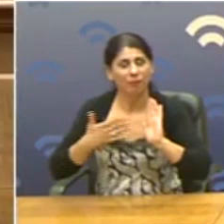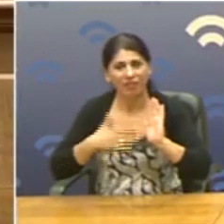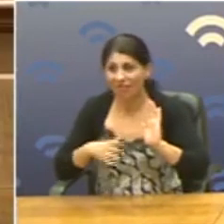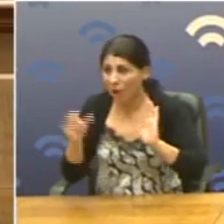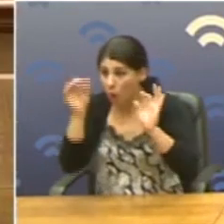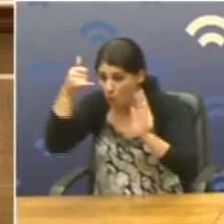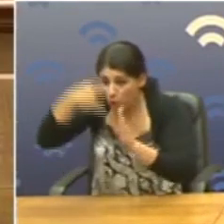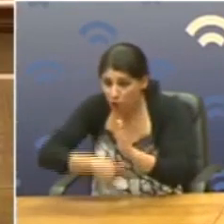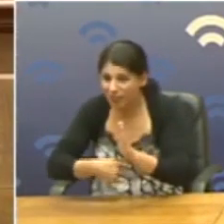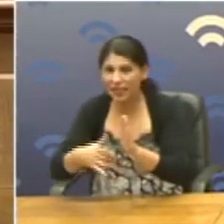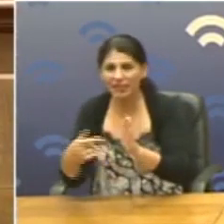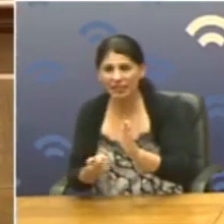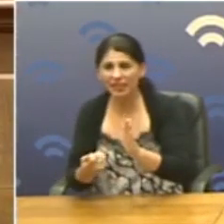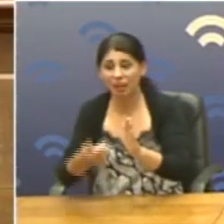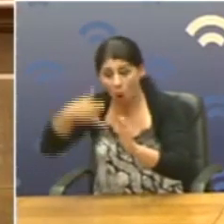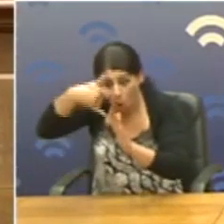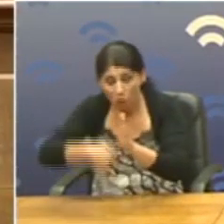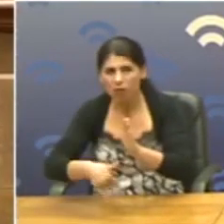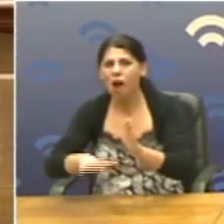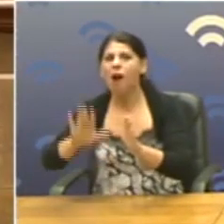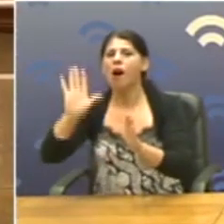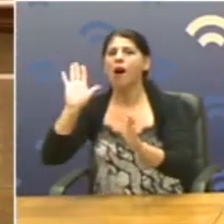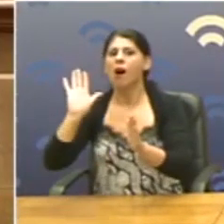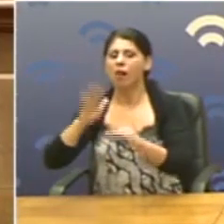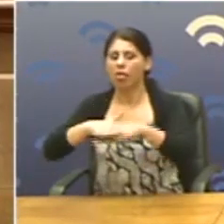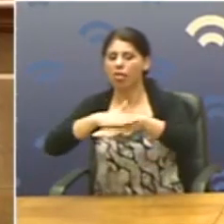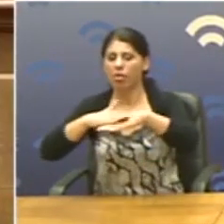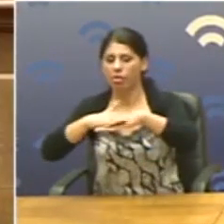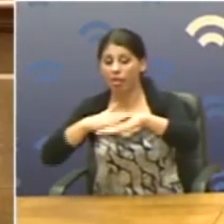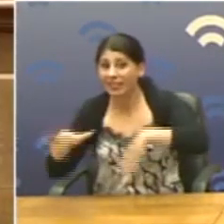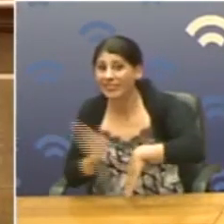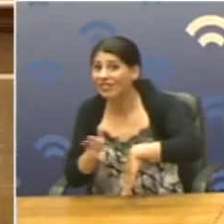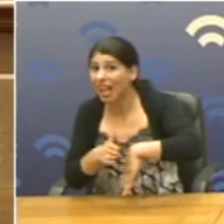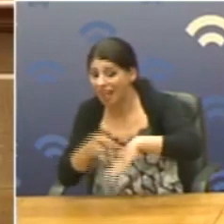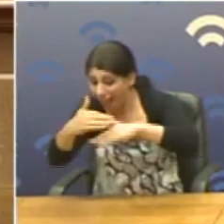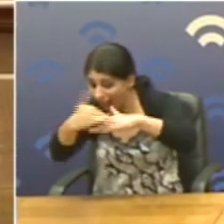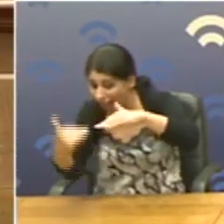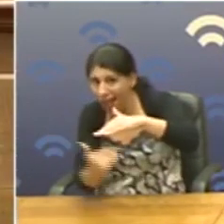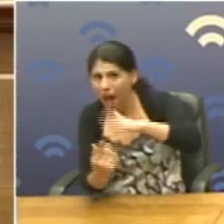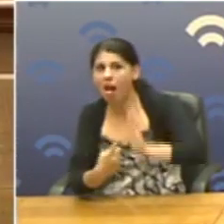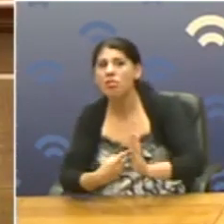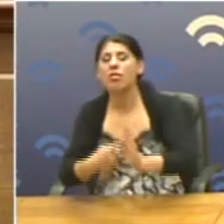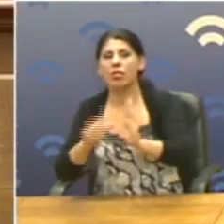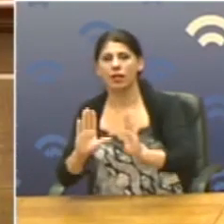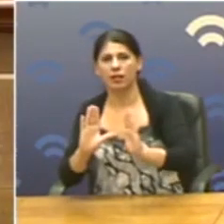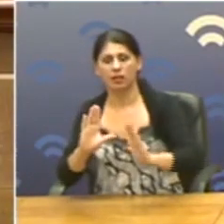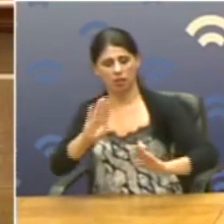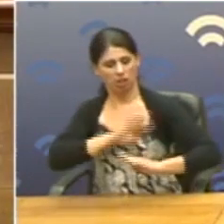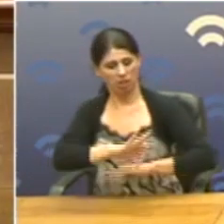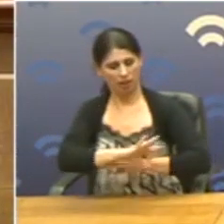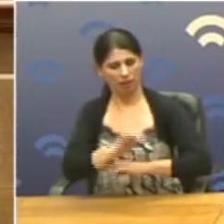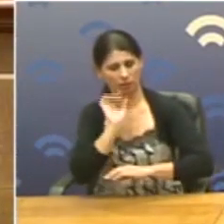η αντιπαράθεσή σας επί της ουσίας στην αιτία, ακριβώς γιατί η στρατηγική σας στόχευση